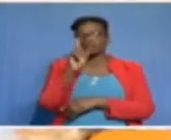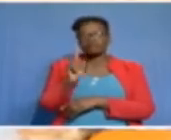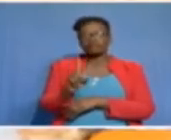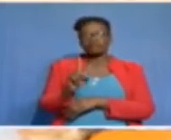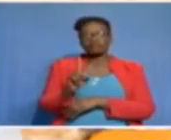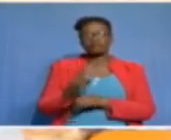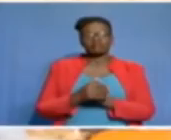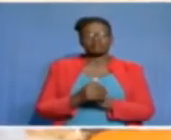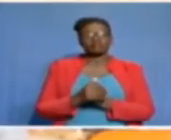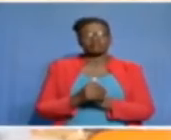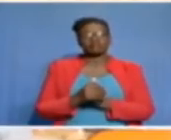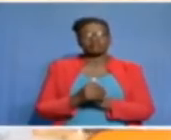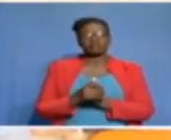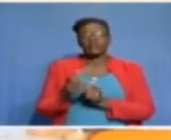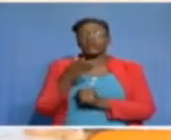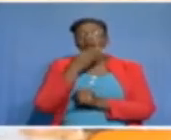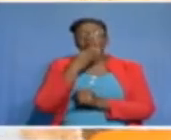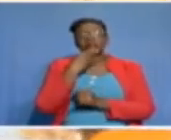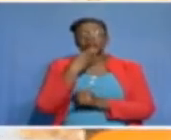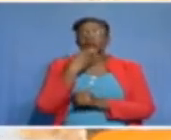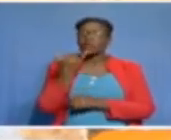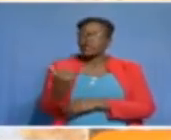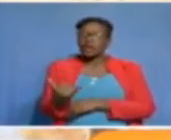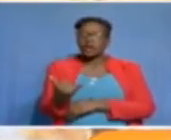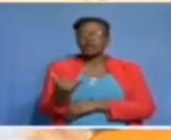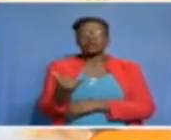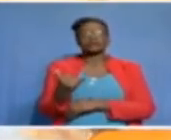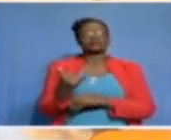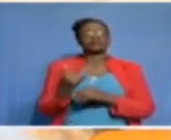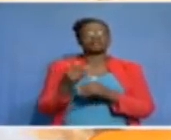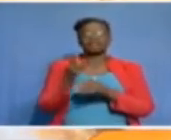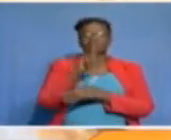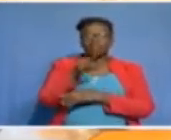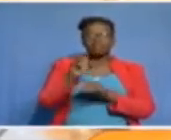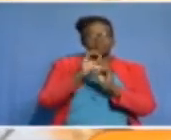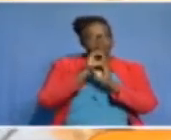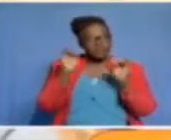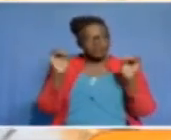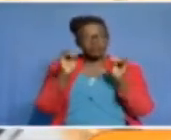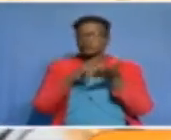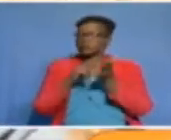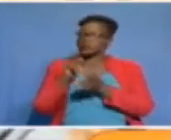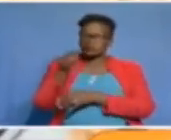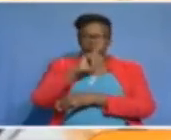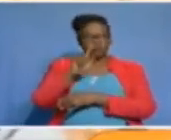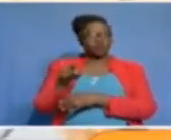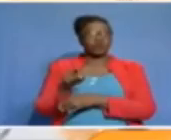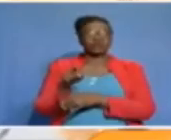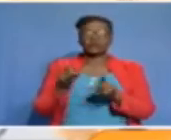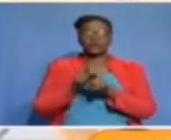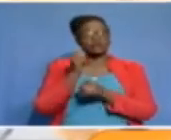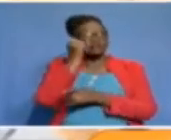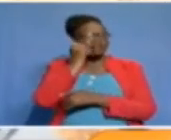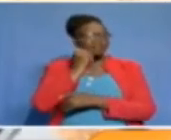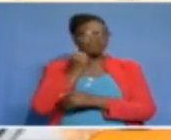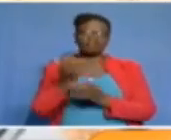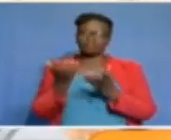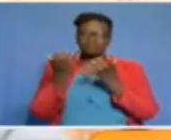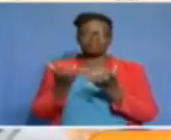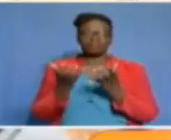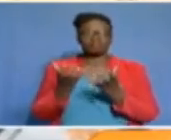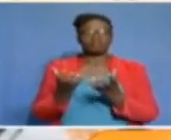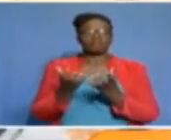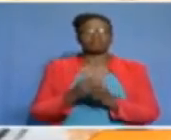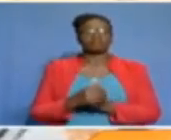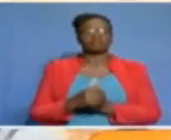mtoto mwenye anjatendea mtu chochote ndio amuue hivyo. Hiyo ni unyama. Hata tuko na usuni sana. Hata nikiongea hivyo,